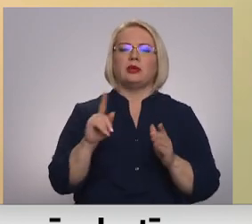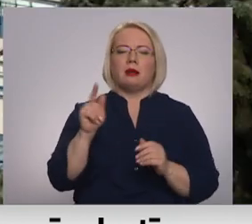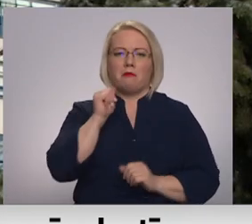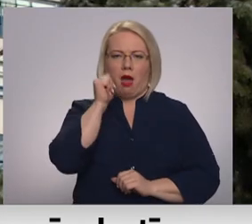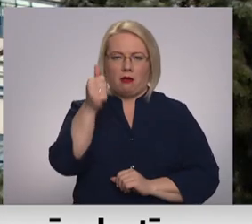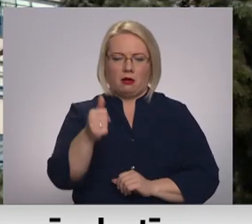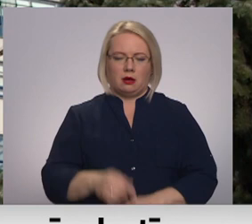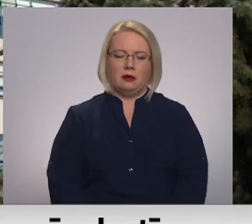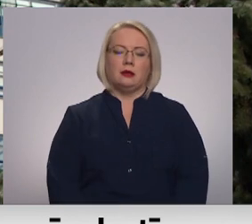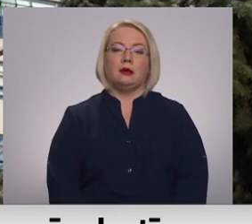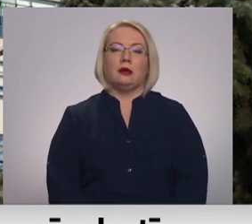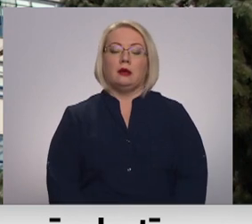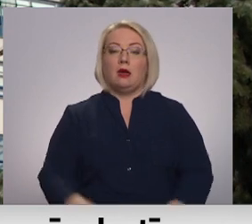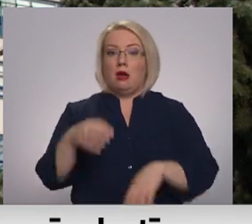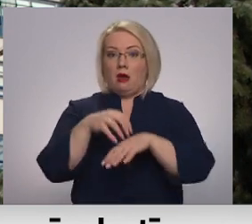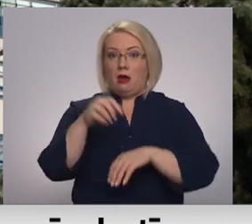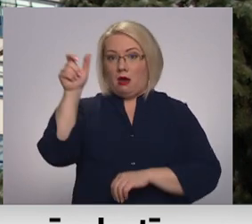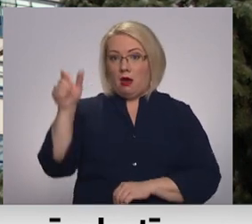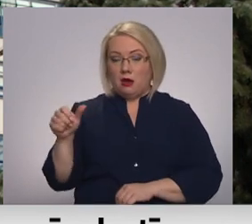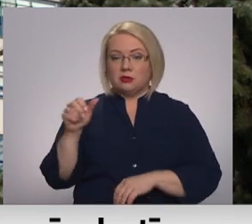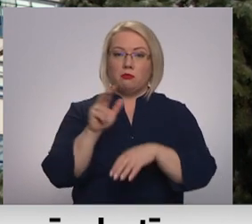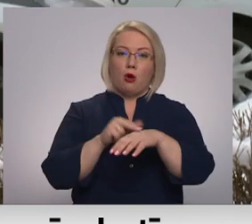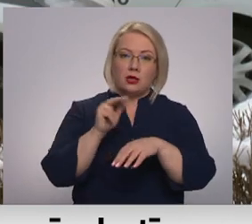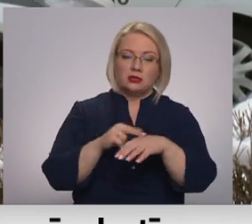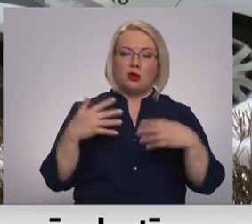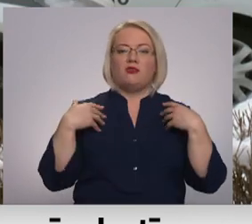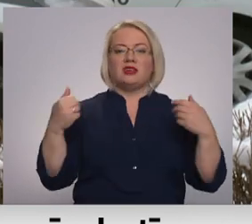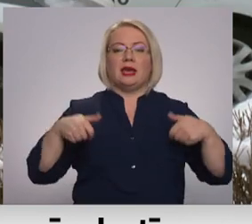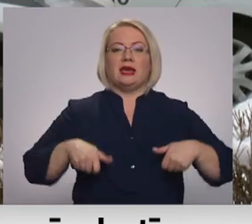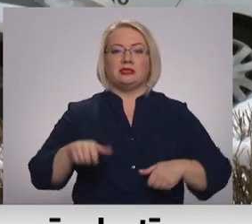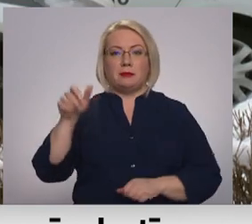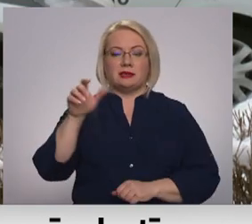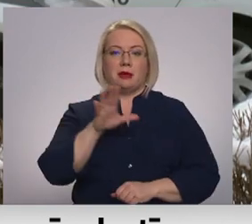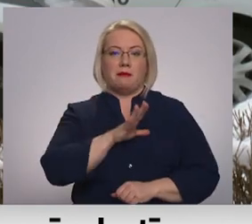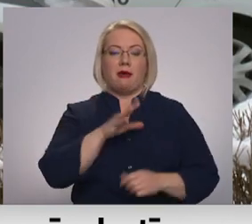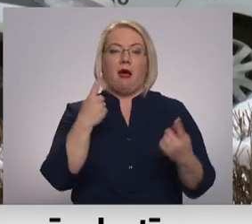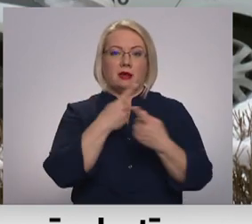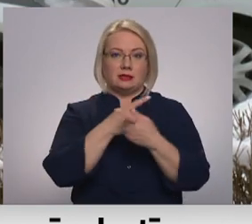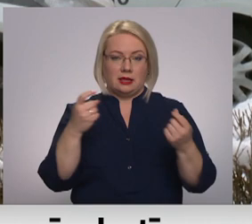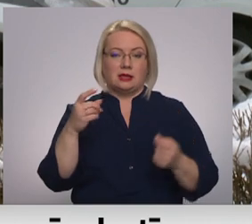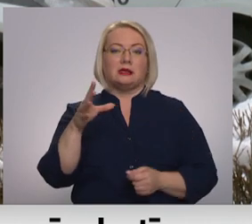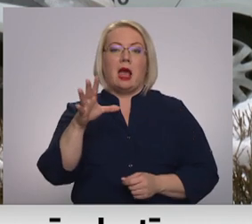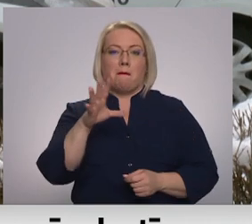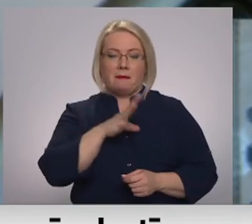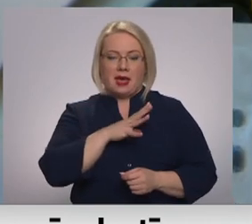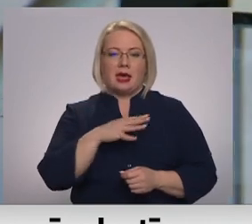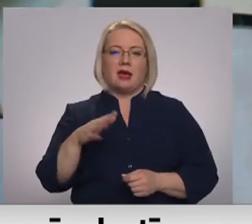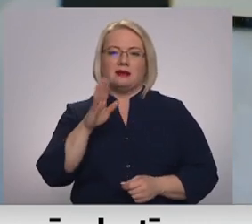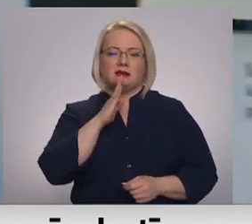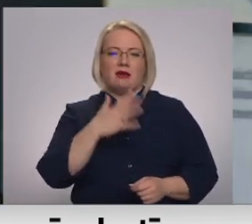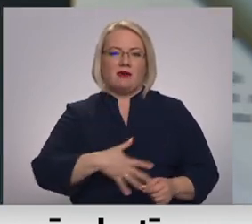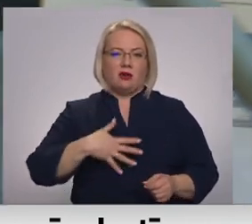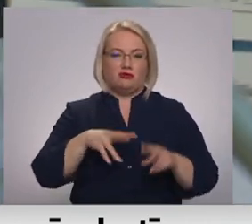pāragri. Ārsts gan policijai, gan veselības inspekcijai bija atzinis, ka veicis ginekoloģiskas